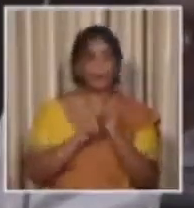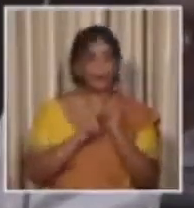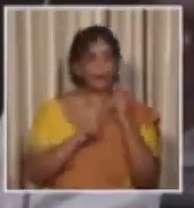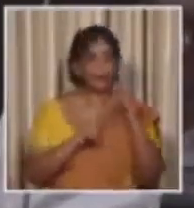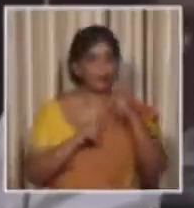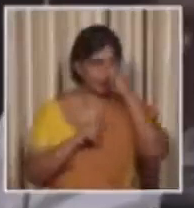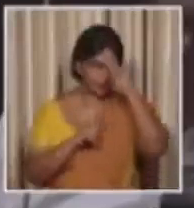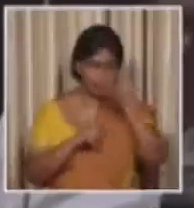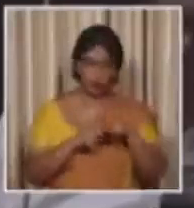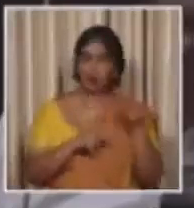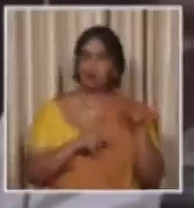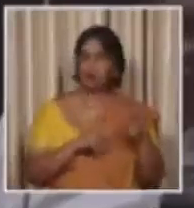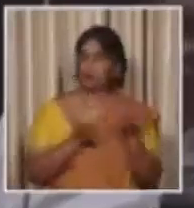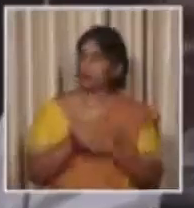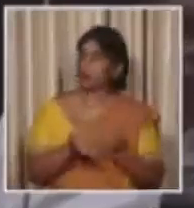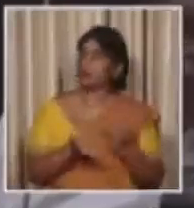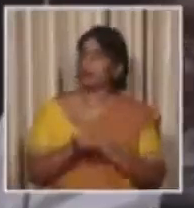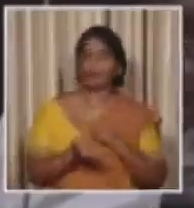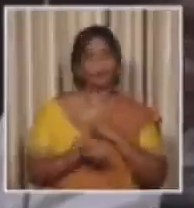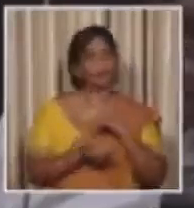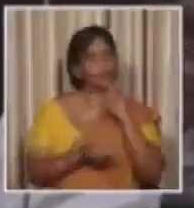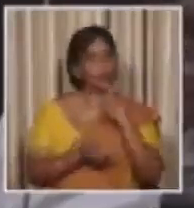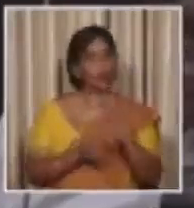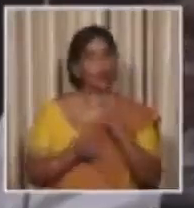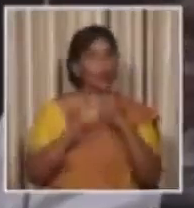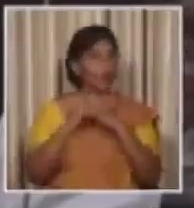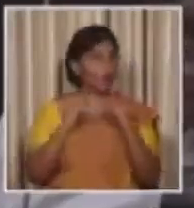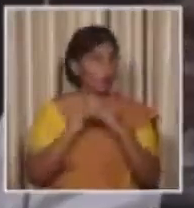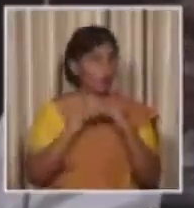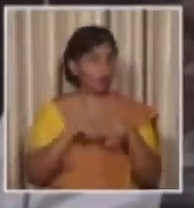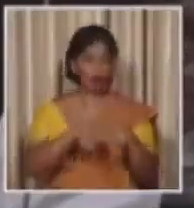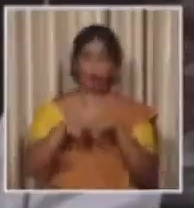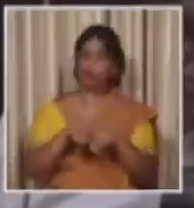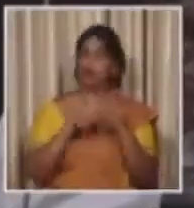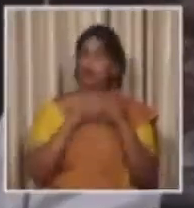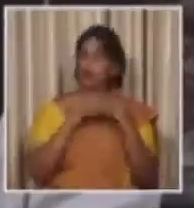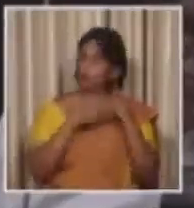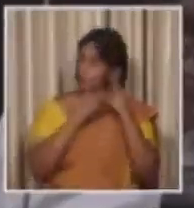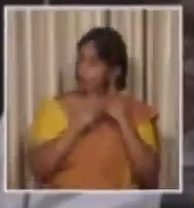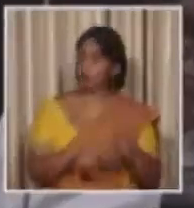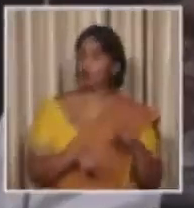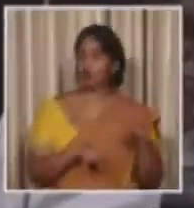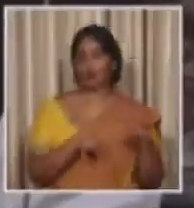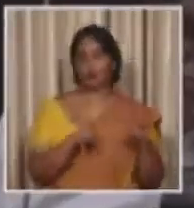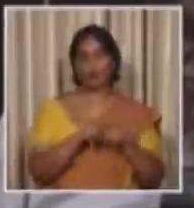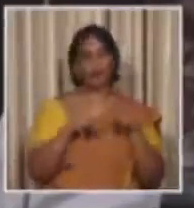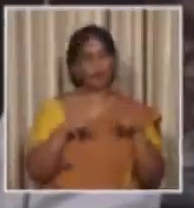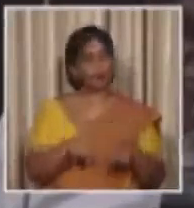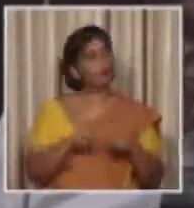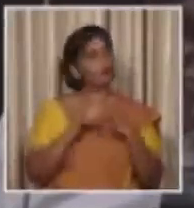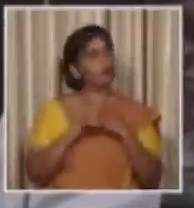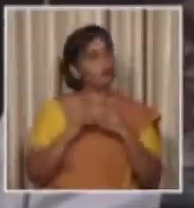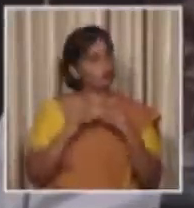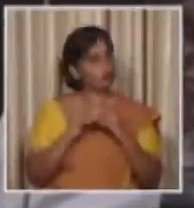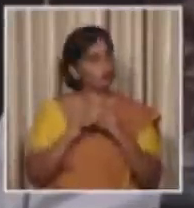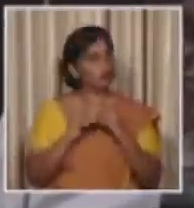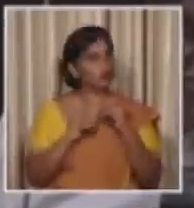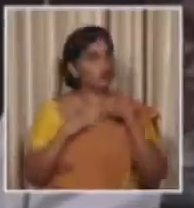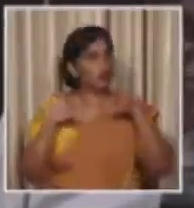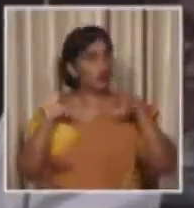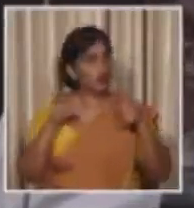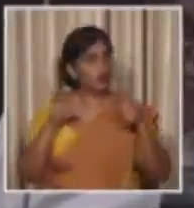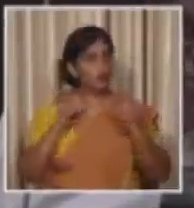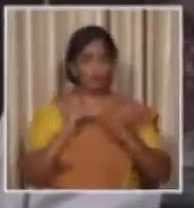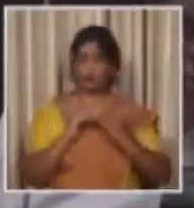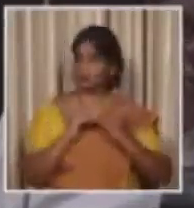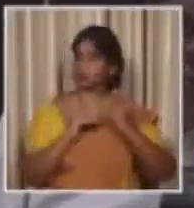කොහොන් මැත්තුමා අවස්ථා ගණනාවකදී ඉදිරිපත් කරා බීලුණු ගොවින්ට. බීලුණු වලත් ඒක තමයි තත්ත්වෙ තිබුණේ. දැන් බීලුණු රුපියල් 700ට විතර